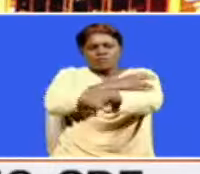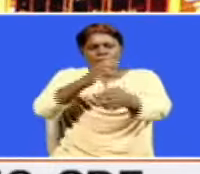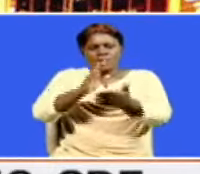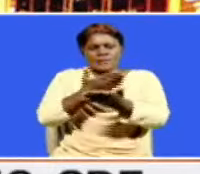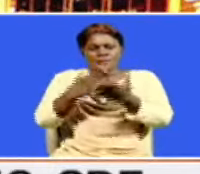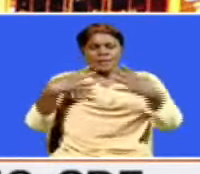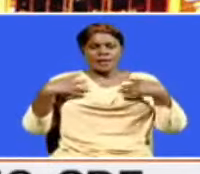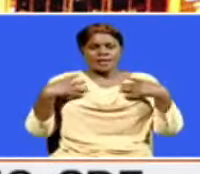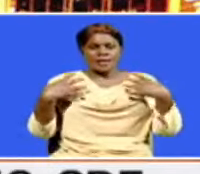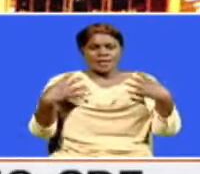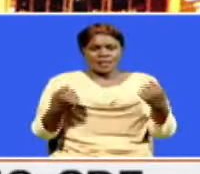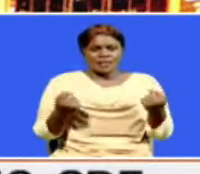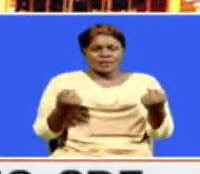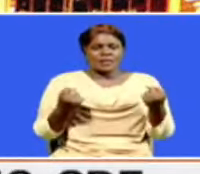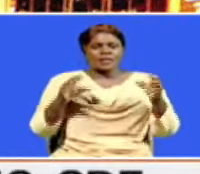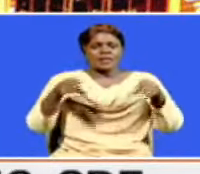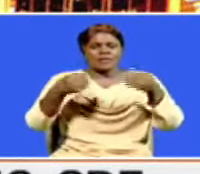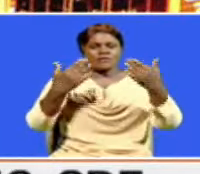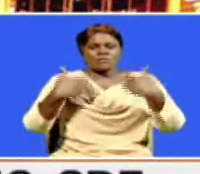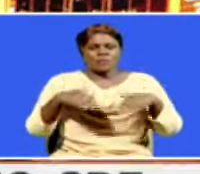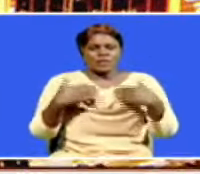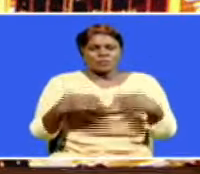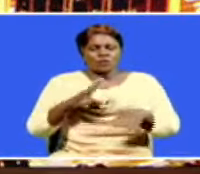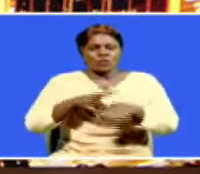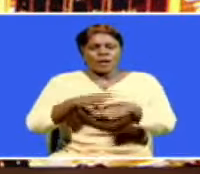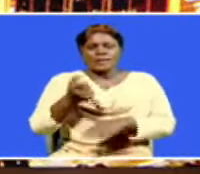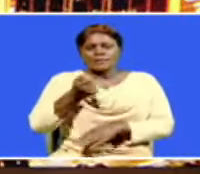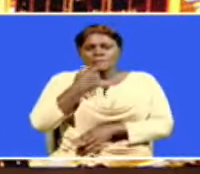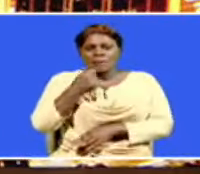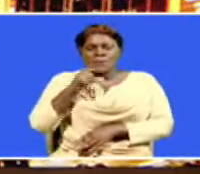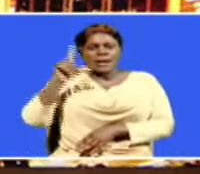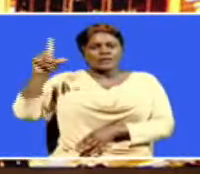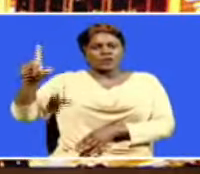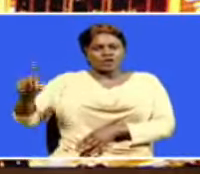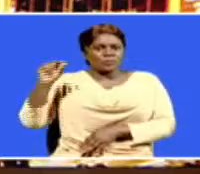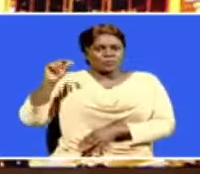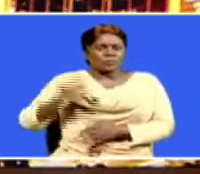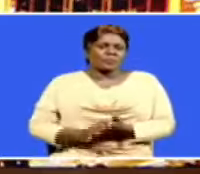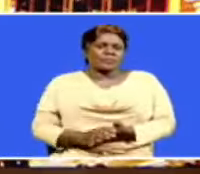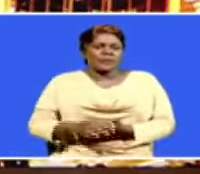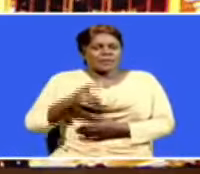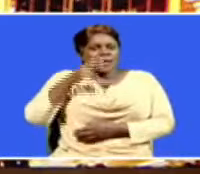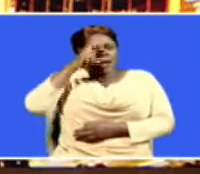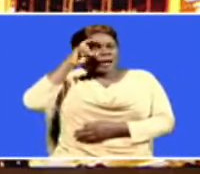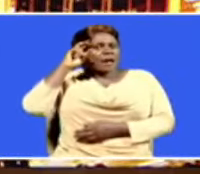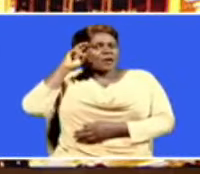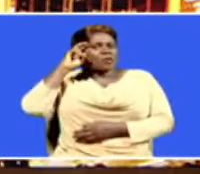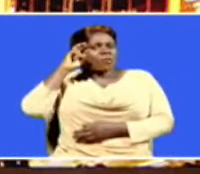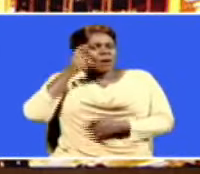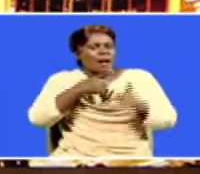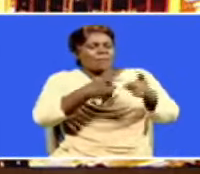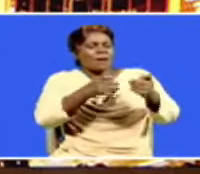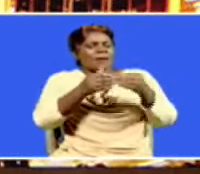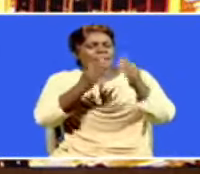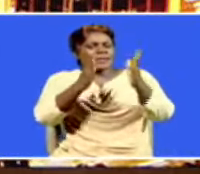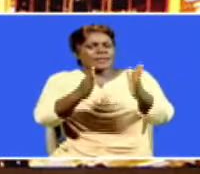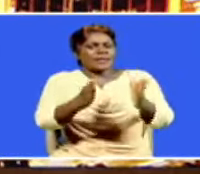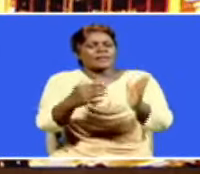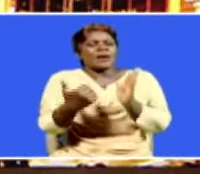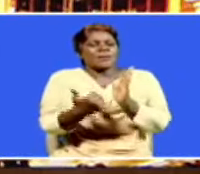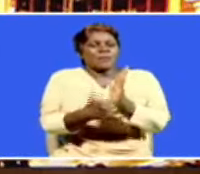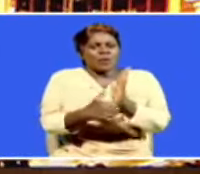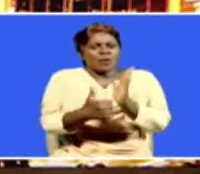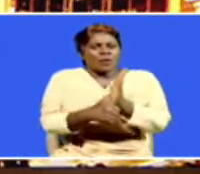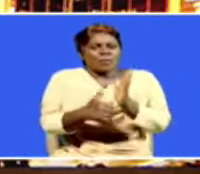ya afya ili kuwapa Wakenya nafasi ya kupata matibabu kwa bei nafuu. Karua amewalaumu viongozi kutokana na masaibu